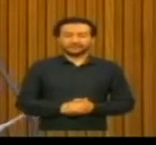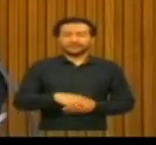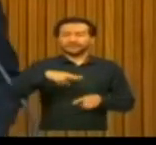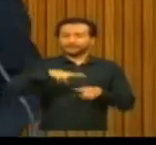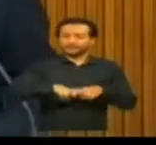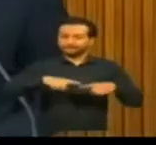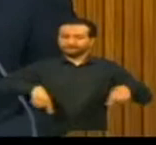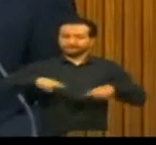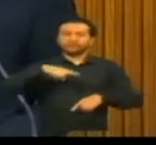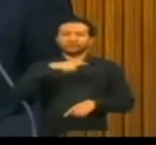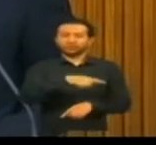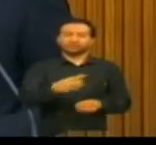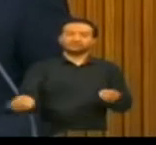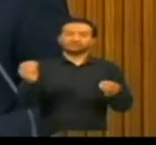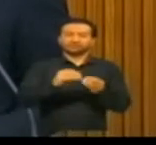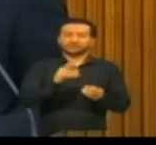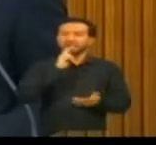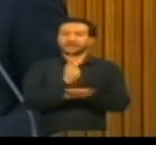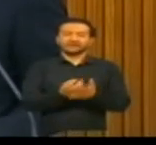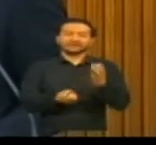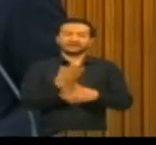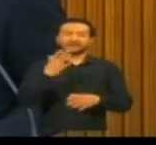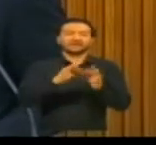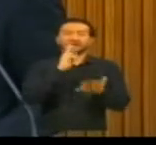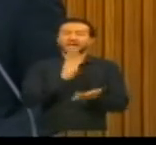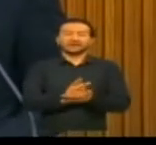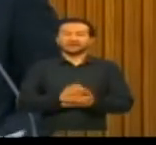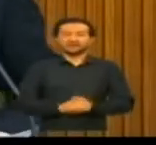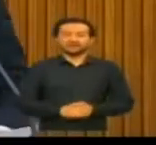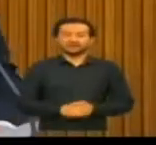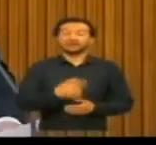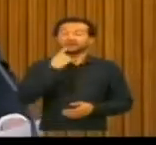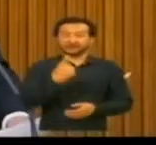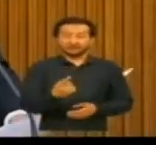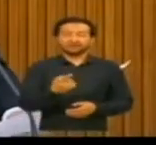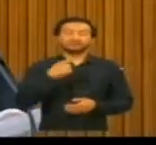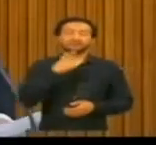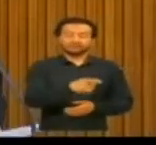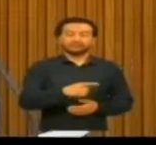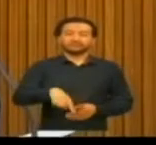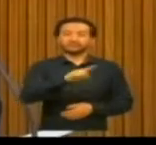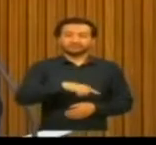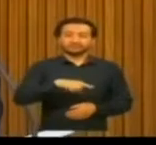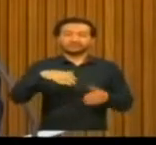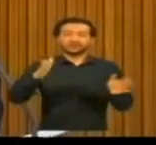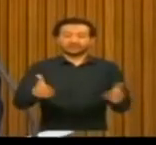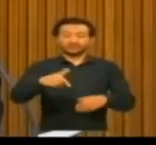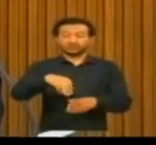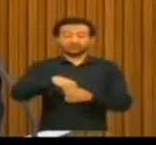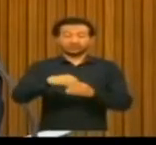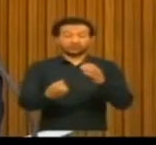Oturdular. Bunun üzerine karar verdiler. Ne kararı verdiler? Dediler ki efendim sandıkların